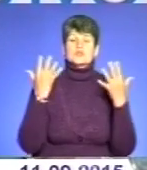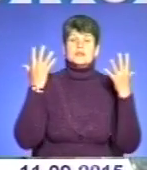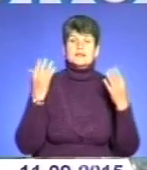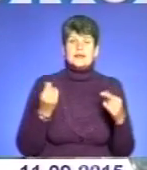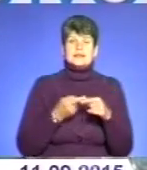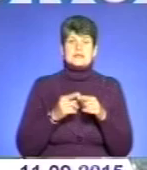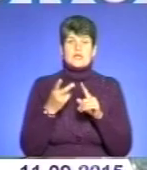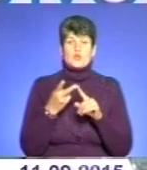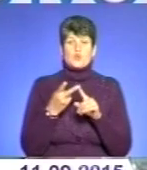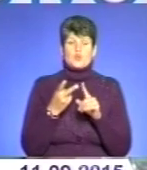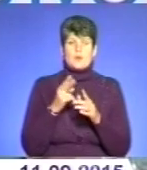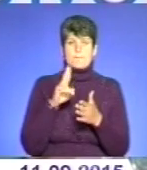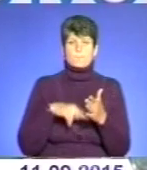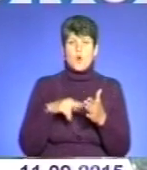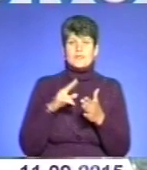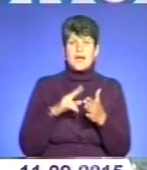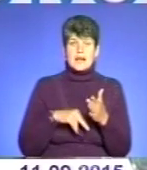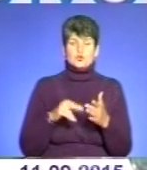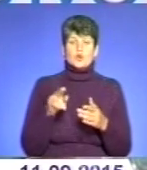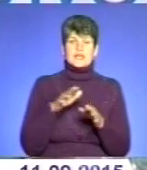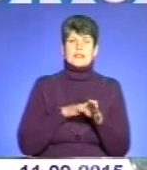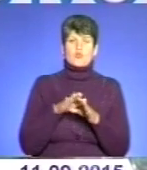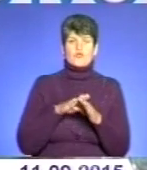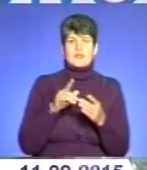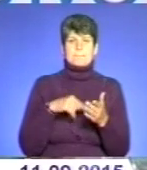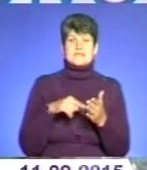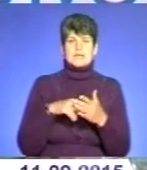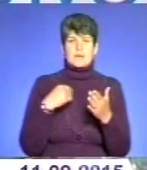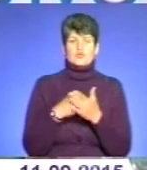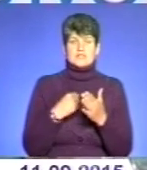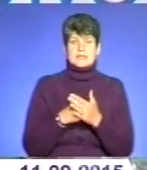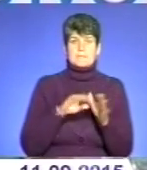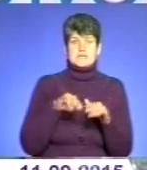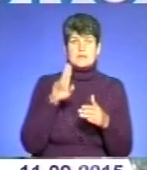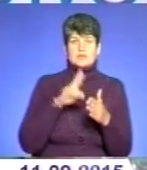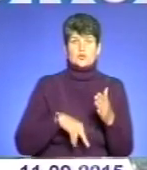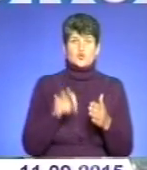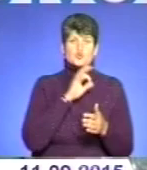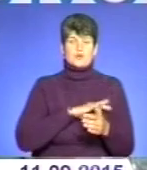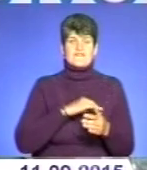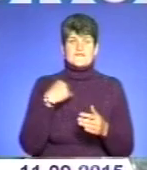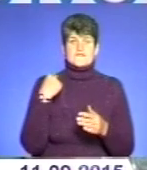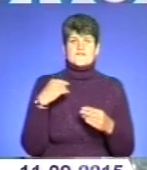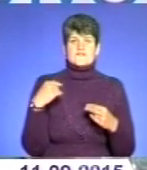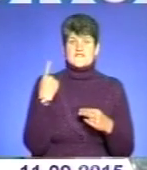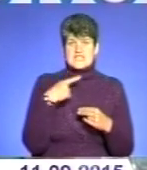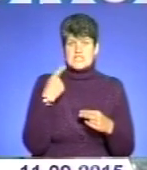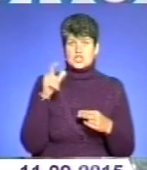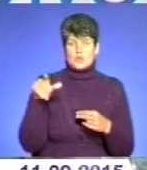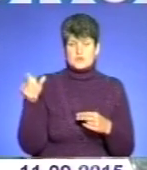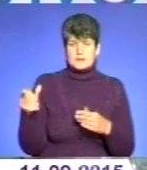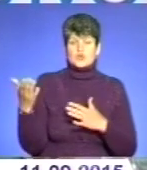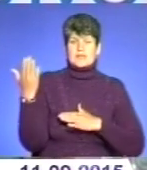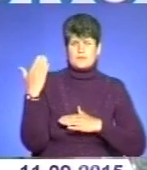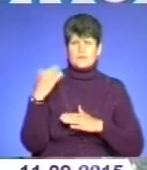другий по величині податок, який наповнює міський бюджет після податку з доходів фізичних осіб. І якщо на початку року ми